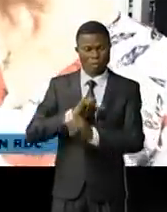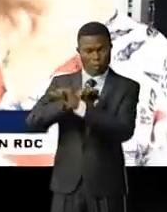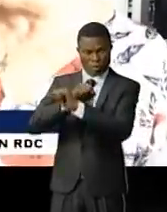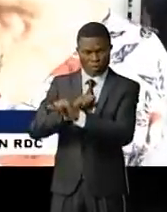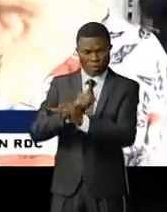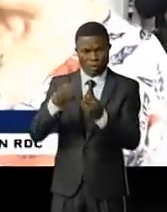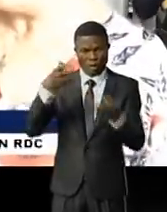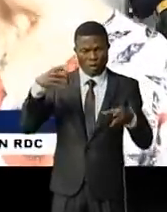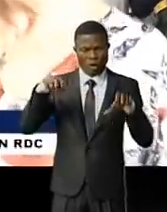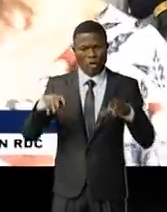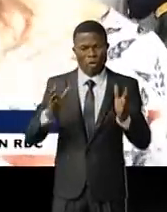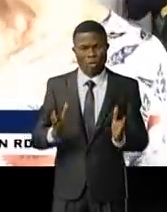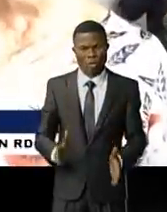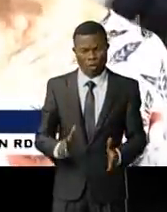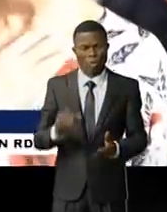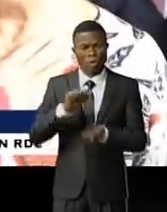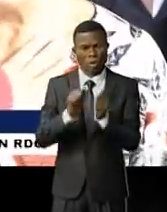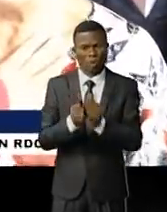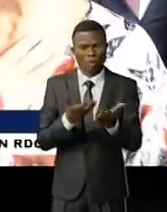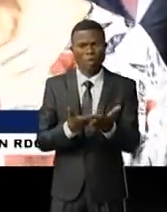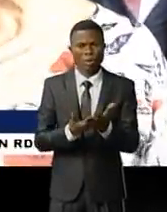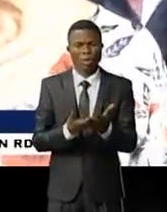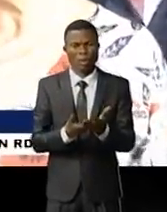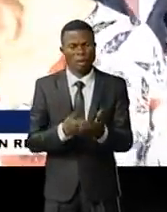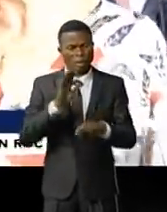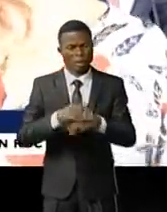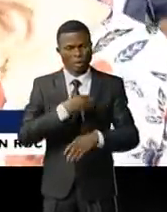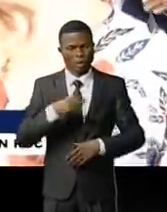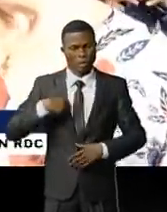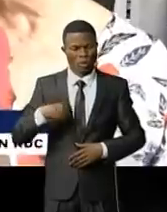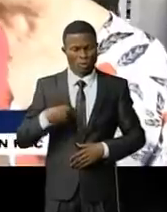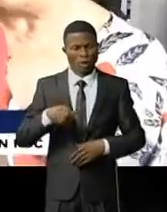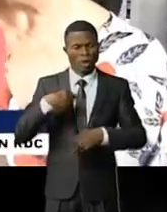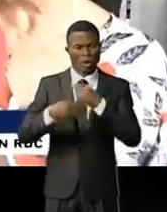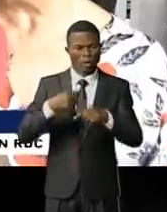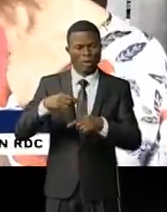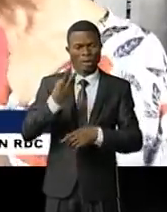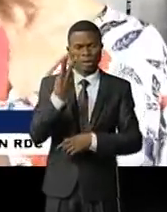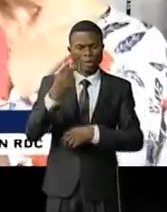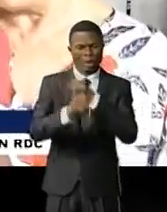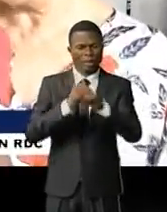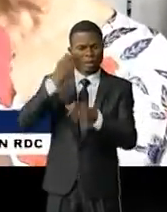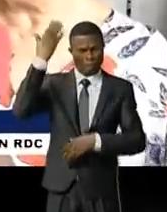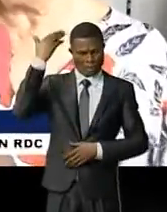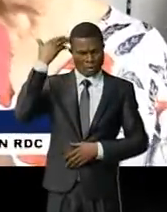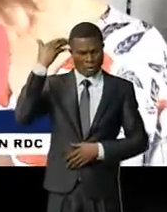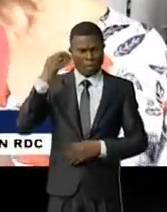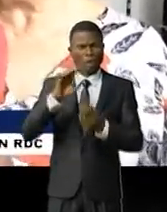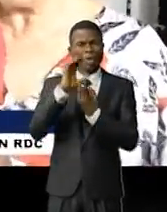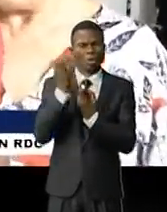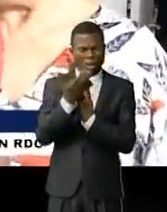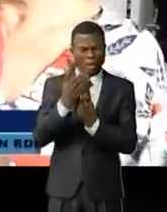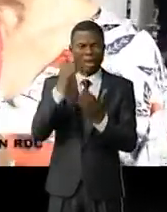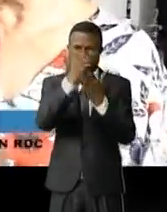du patrimoine congolais, c'est une question qui nous tient à cœur depuis des années. Tous ces biens culturels à